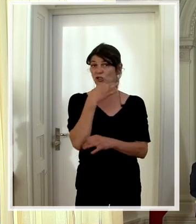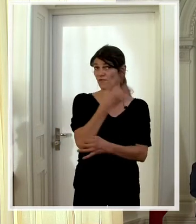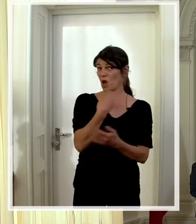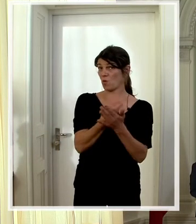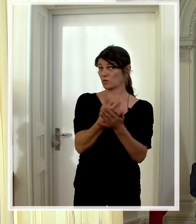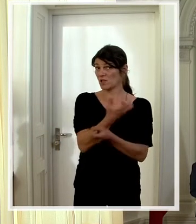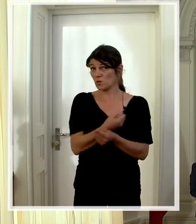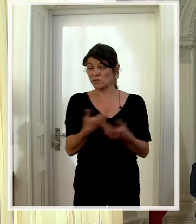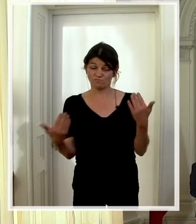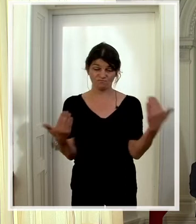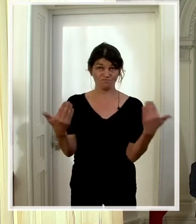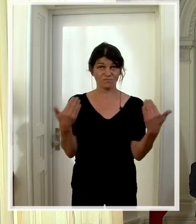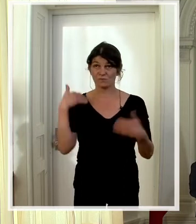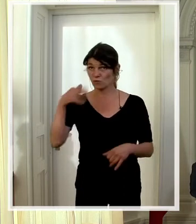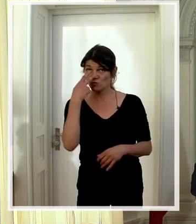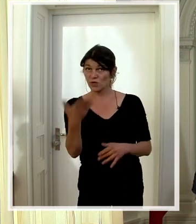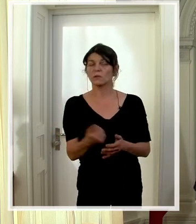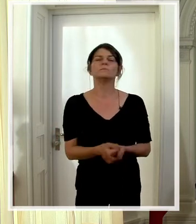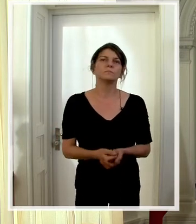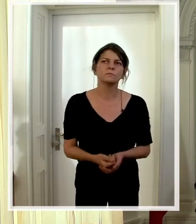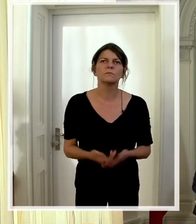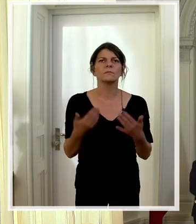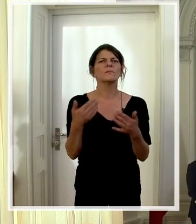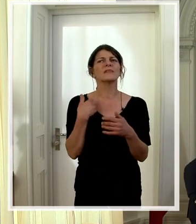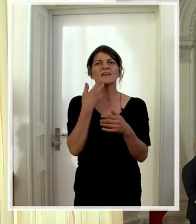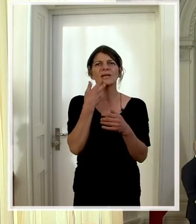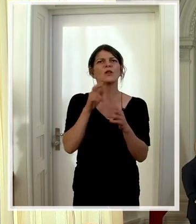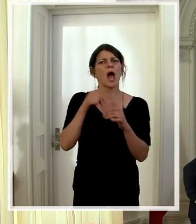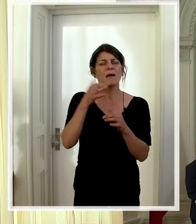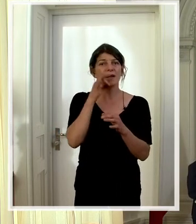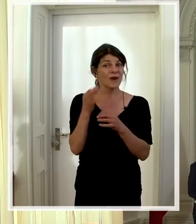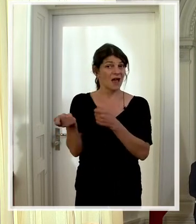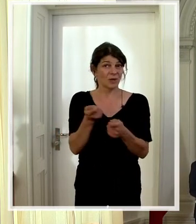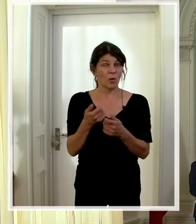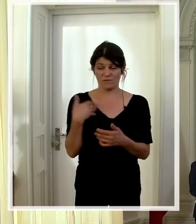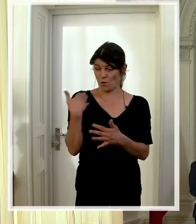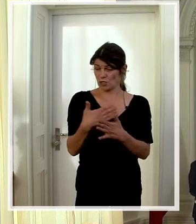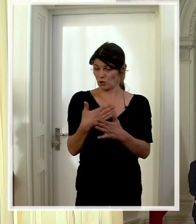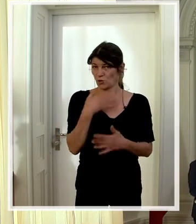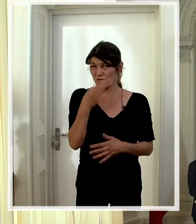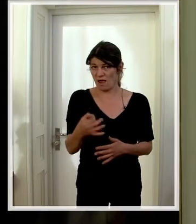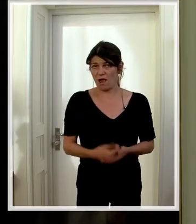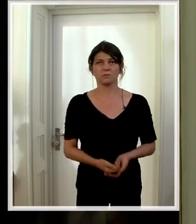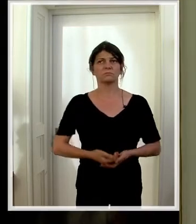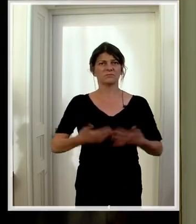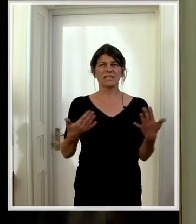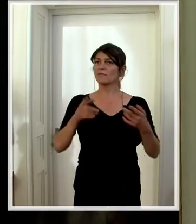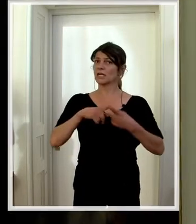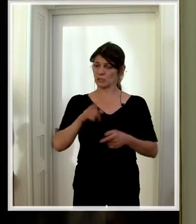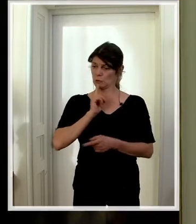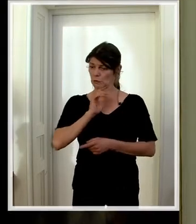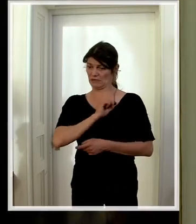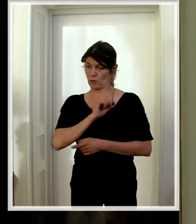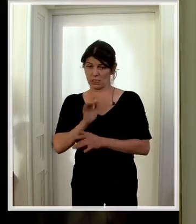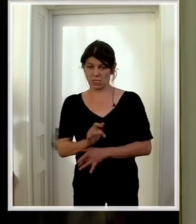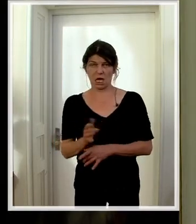müssen wir jetzt so anfangen, mal über Kosten reden. Ich möchte einfach noch einmal die Frage wiederholen, die ich schon mal gestellt habe. Also wenn sie zu wenig schafft, wieso